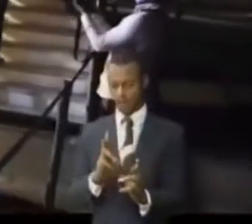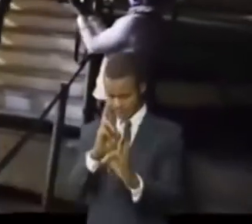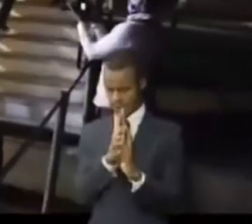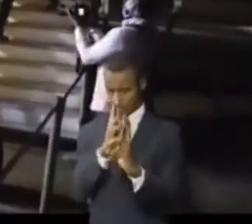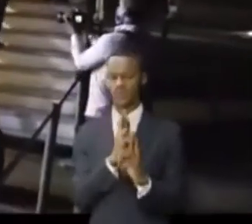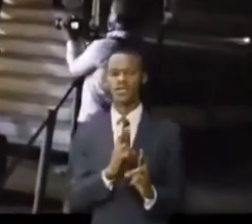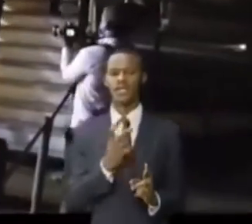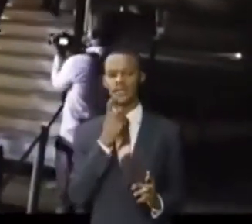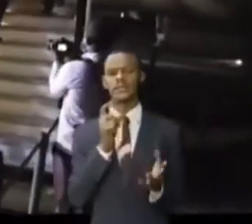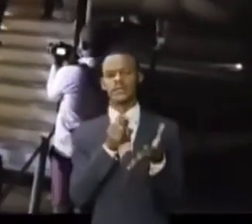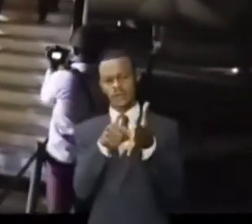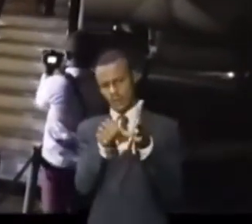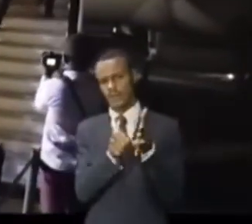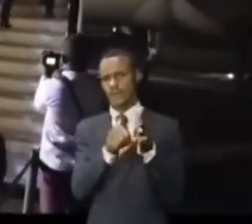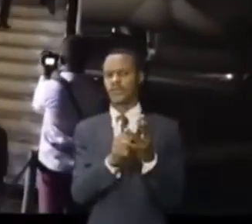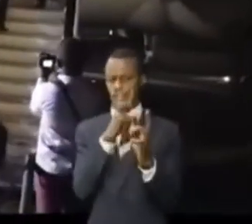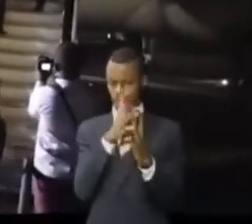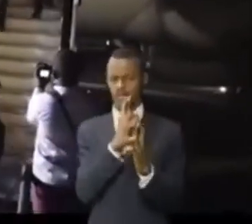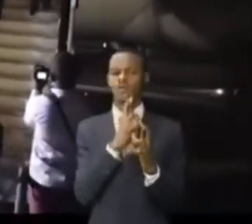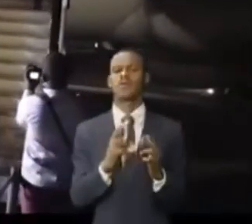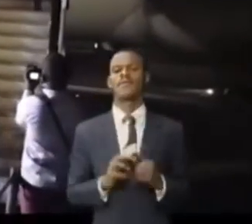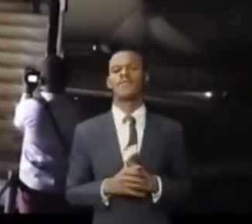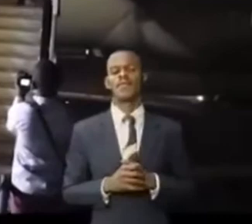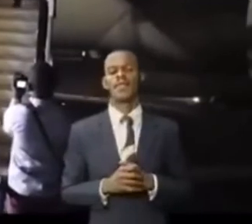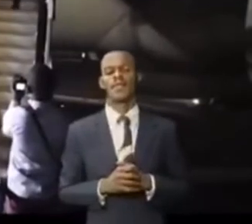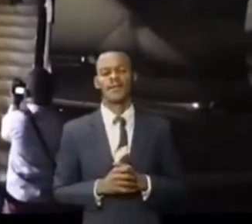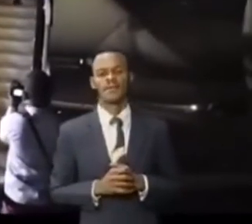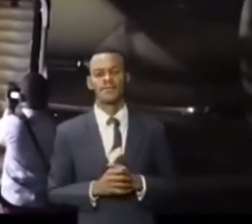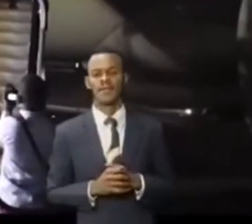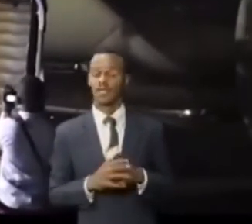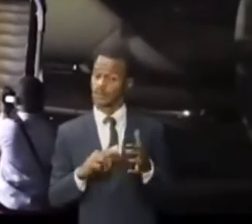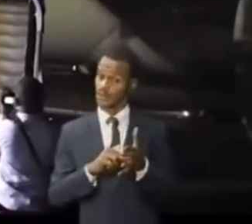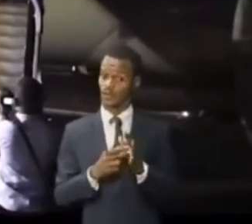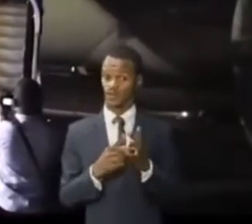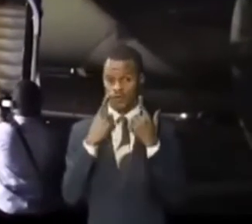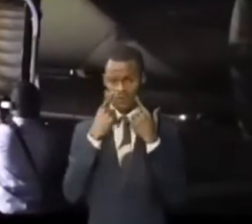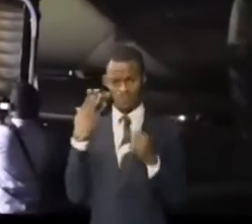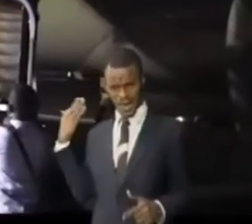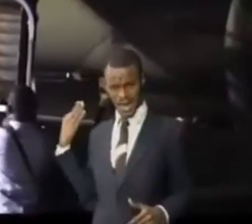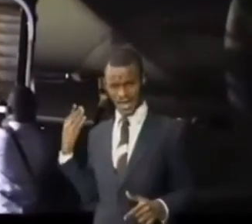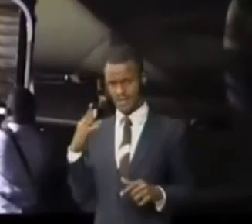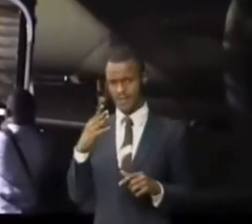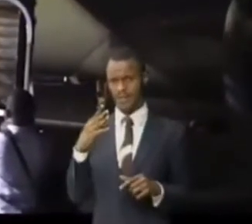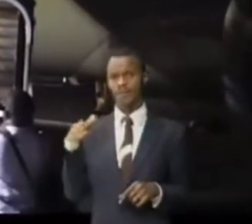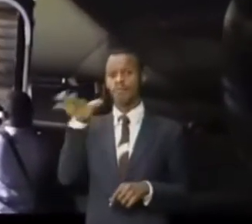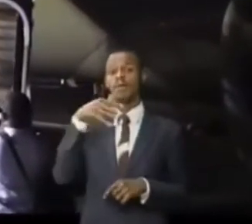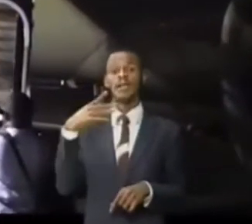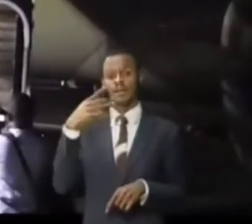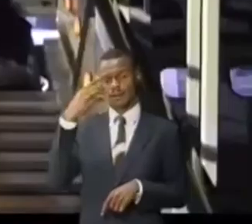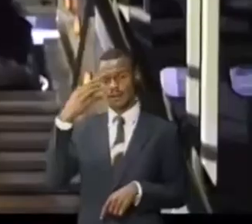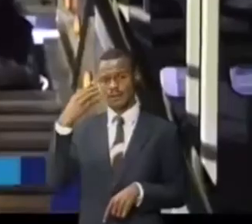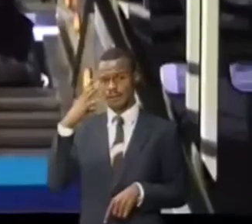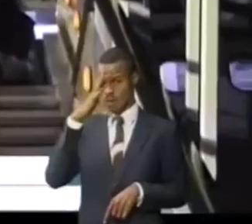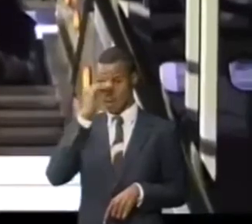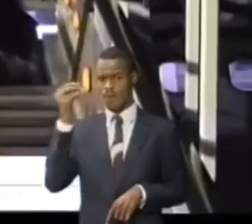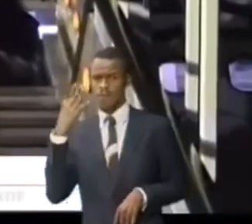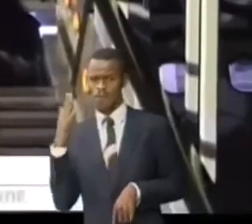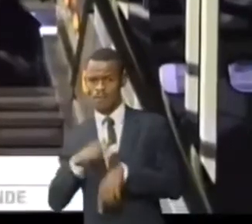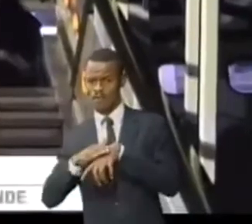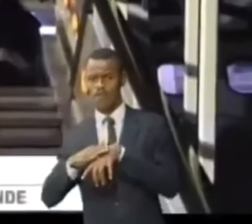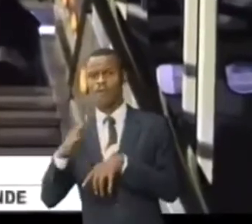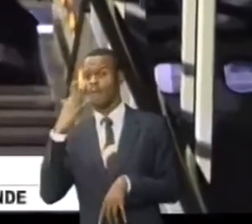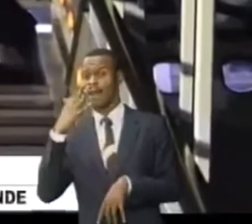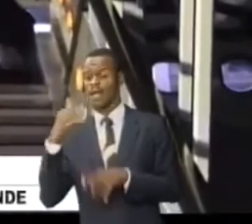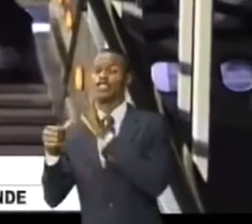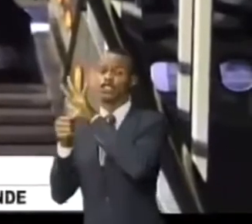XXIe siècle, de tels actes soient commis. La colonisation a été traitée par la communauté internationale des